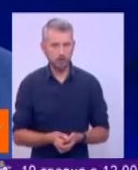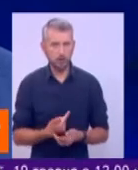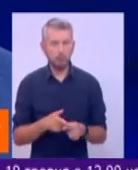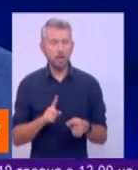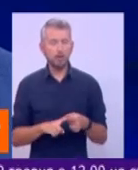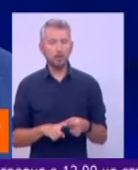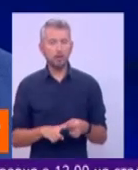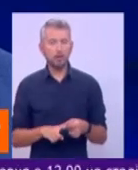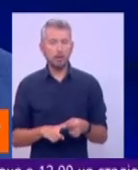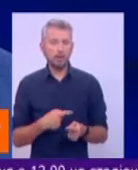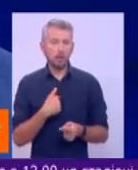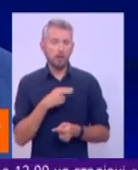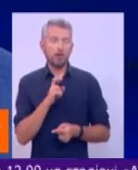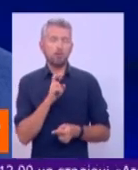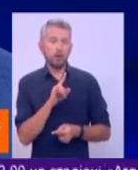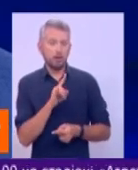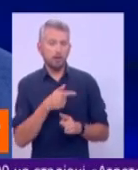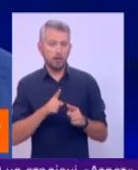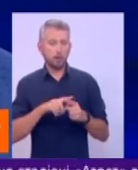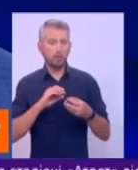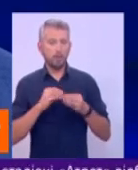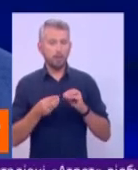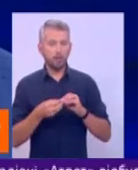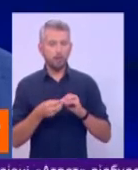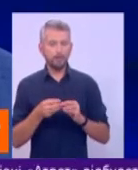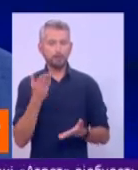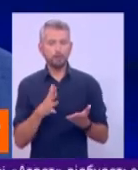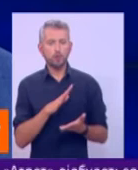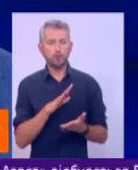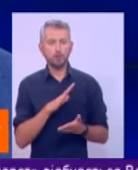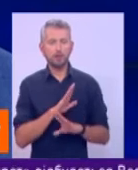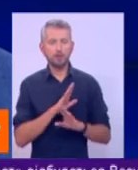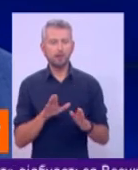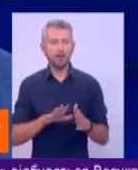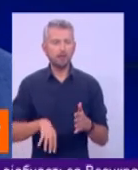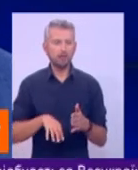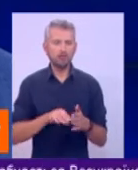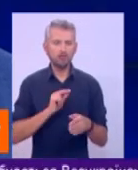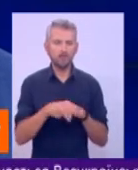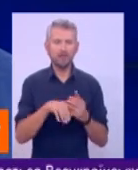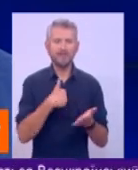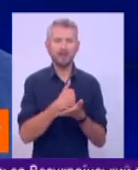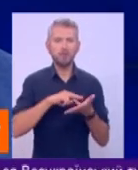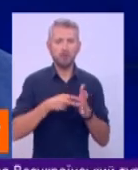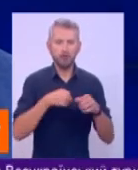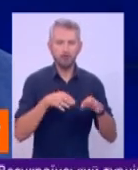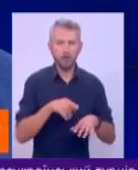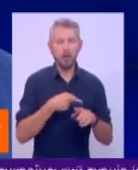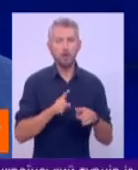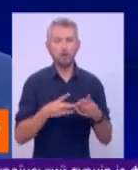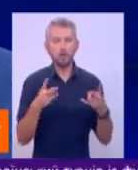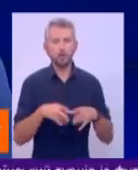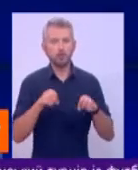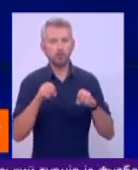Поэтому я бы эту проблему, может быть, не за счет генплана решал, потому что это нужно